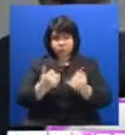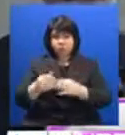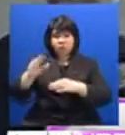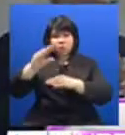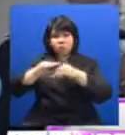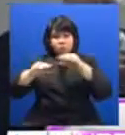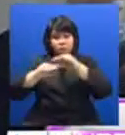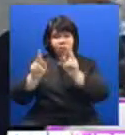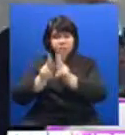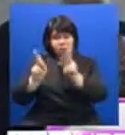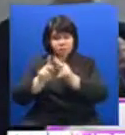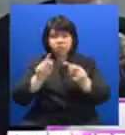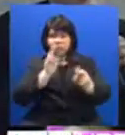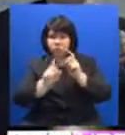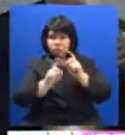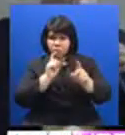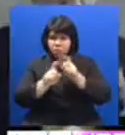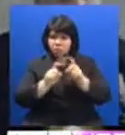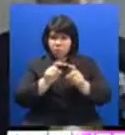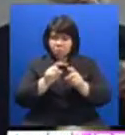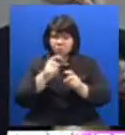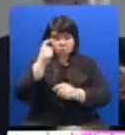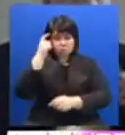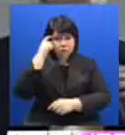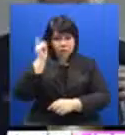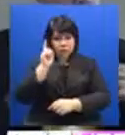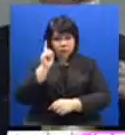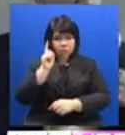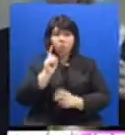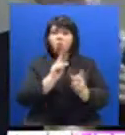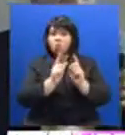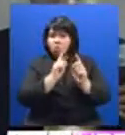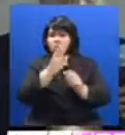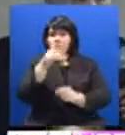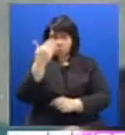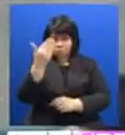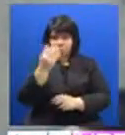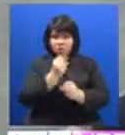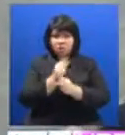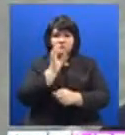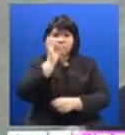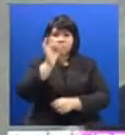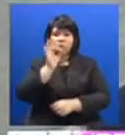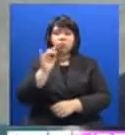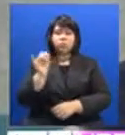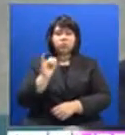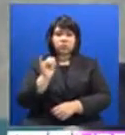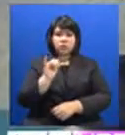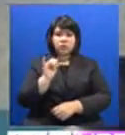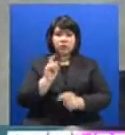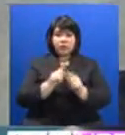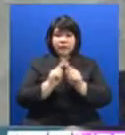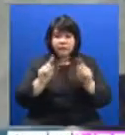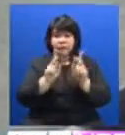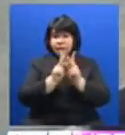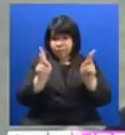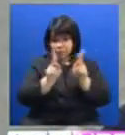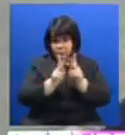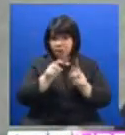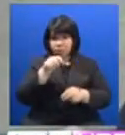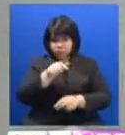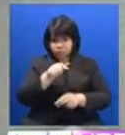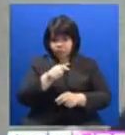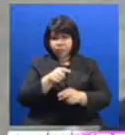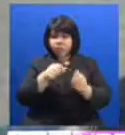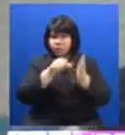สวนกณีดังกล่าวและมีความเห็นให้ใช้มาตรการประนีประนอมไม่ดำเนินคดีนางพัชรีแต่ให้คณะกรรมการหมู่บ้าน